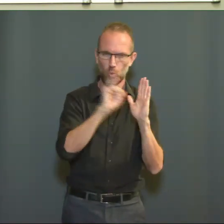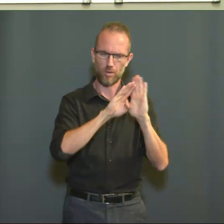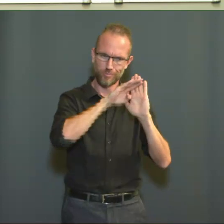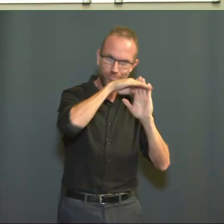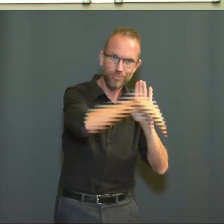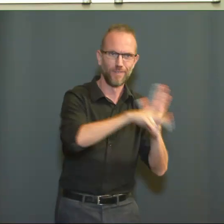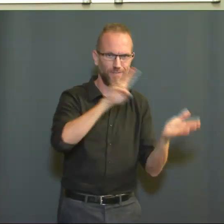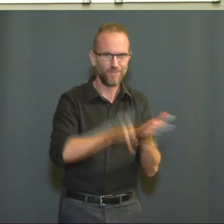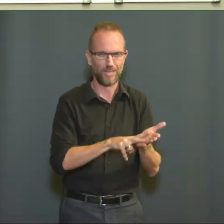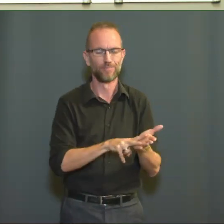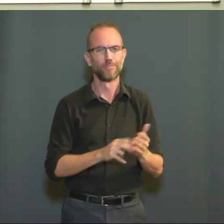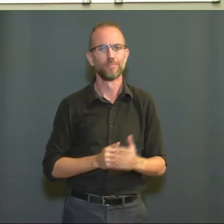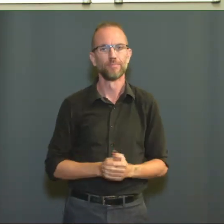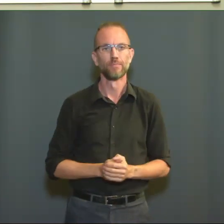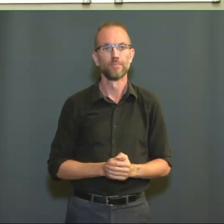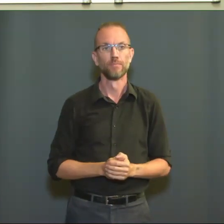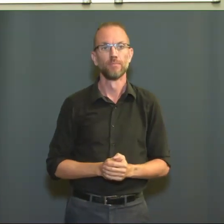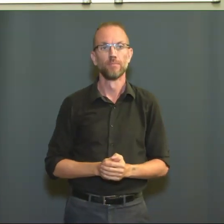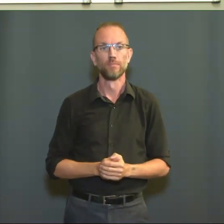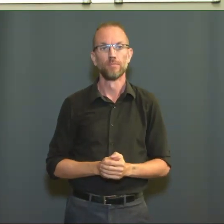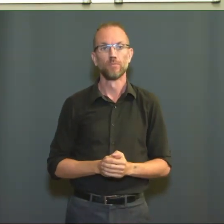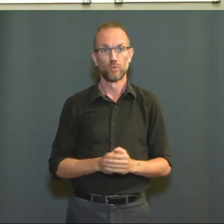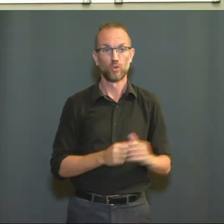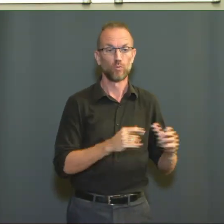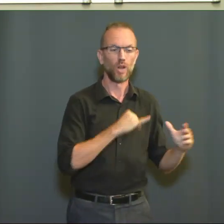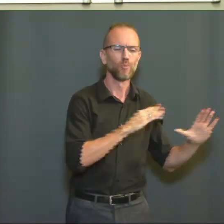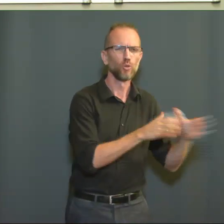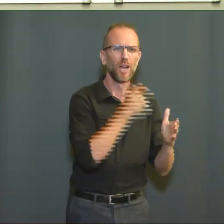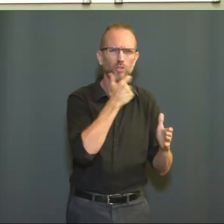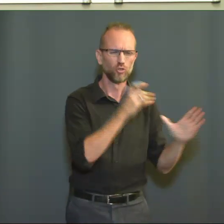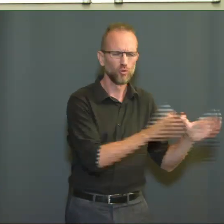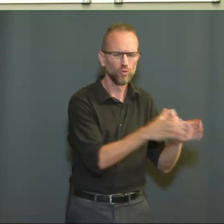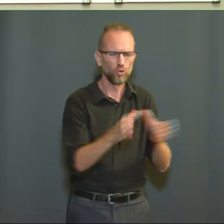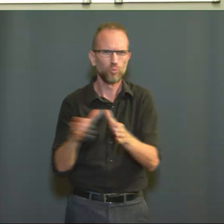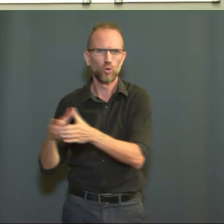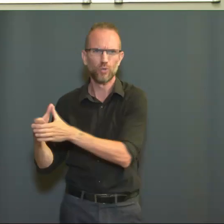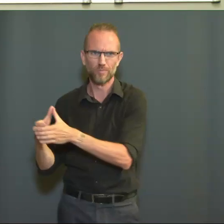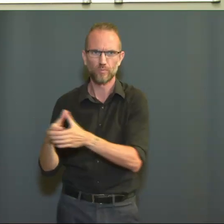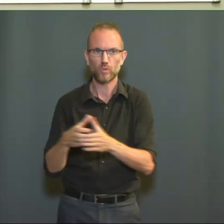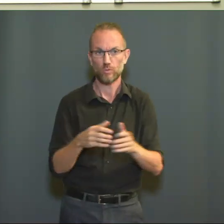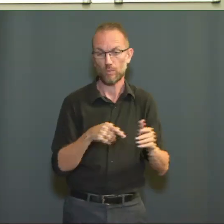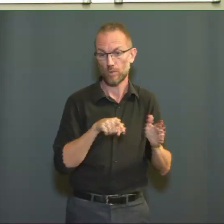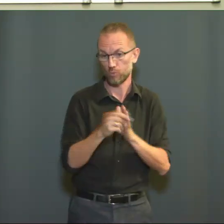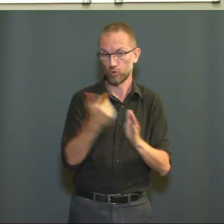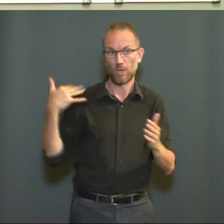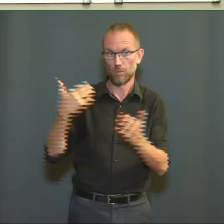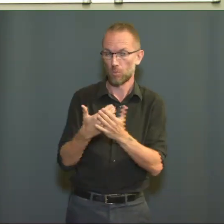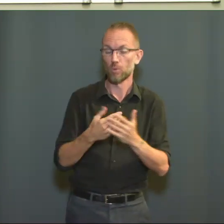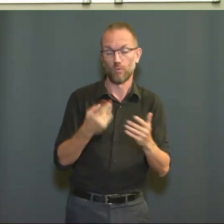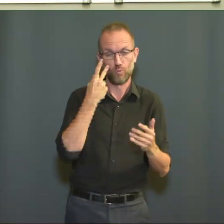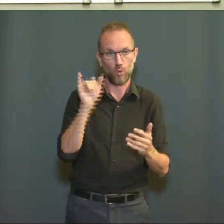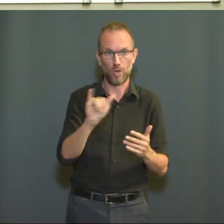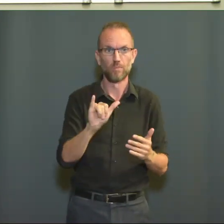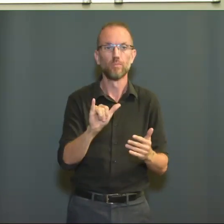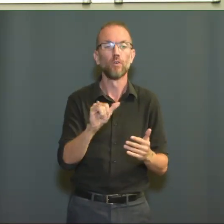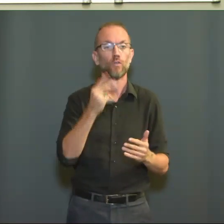Au niveau des différents groupes de population, on assiste, comme au début de la semaine, à une diminution de la positivité des nouveaux cas